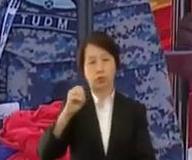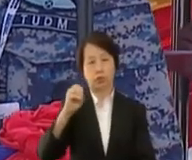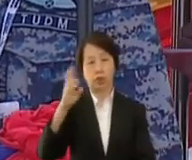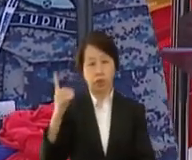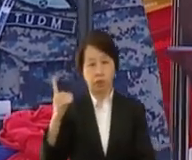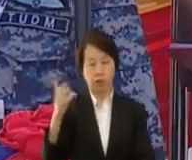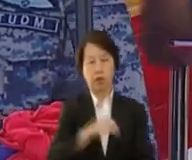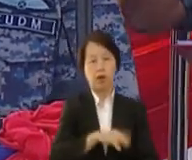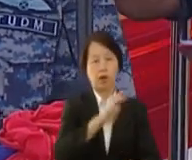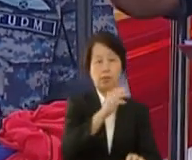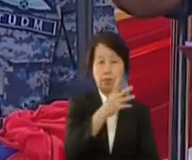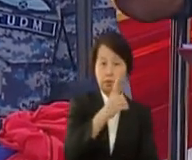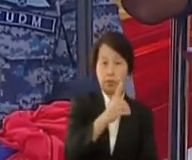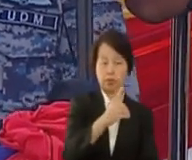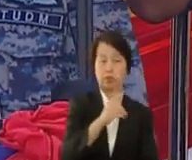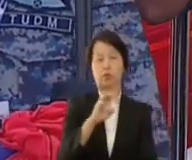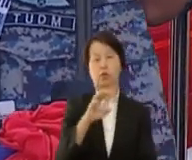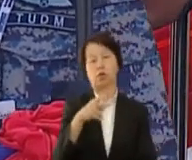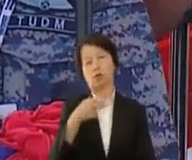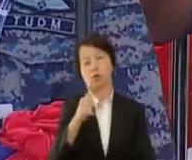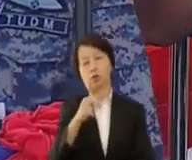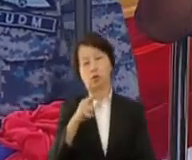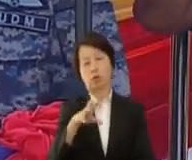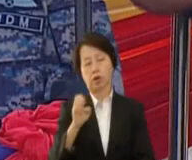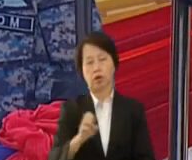MD-530D, MD-FANEC,